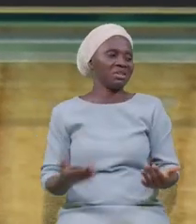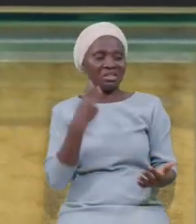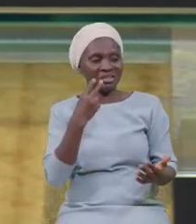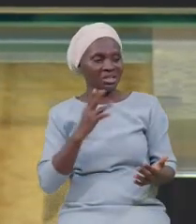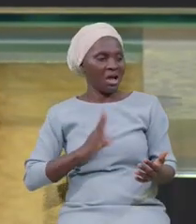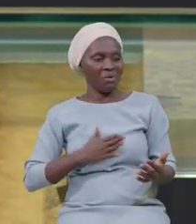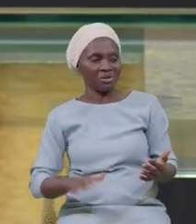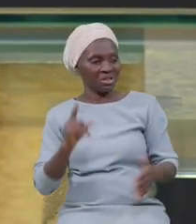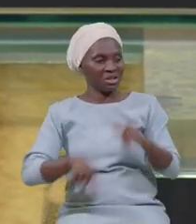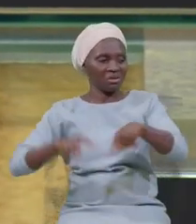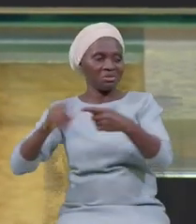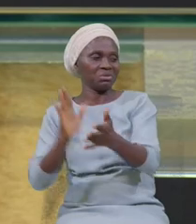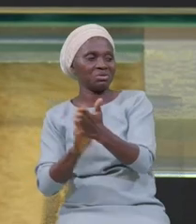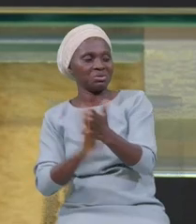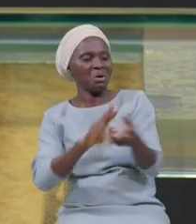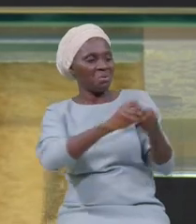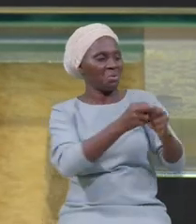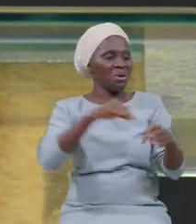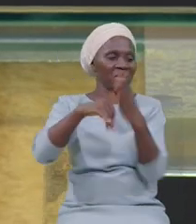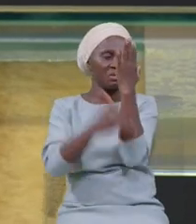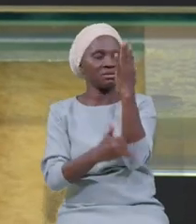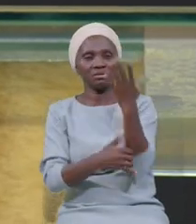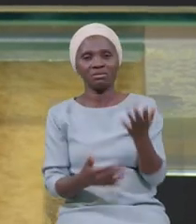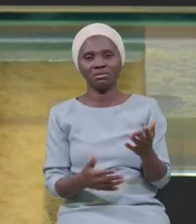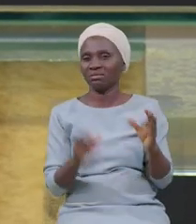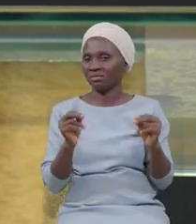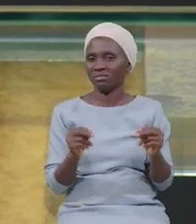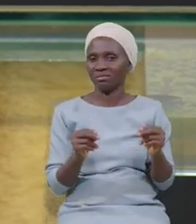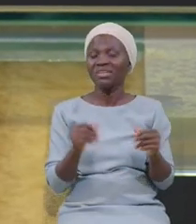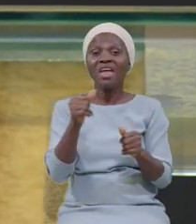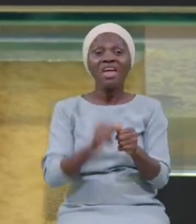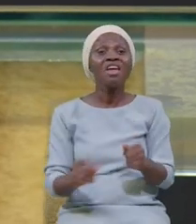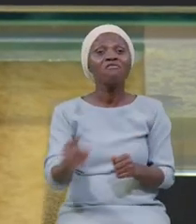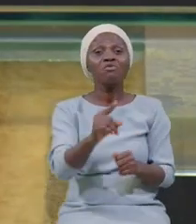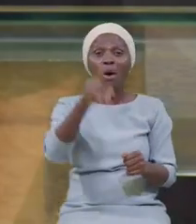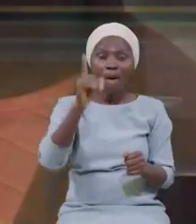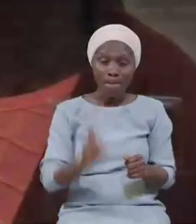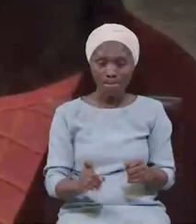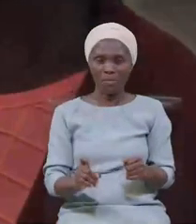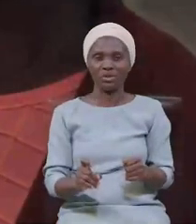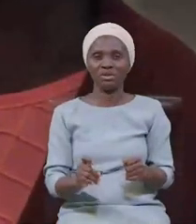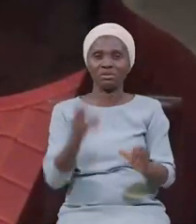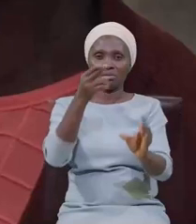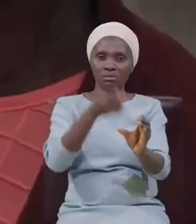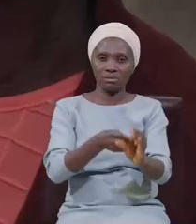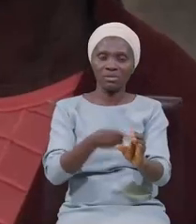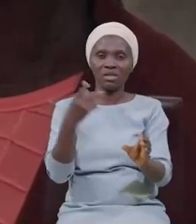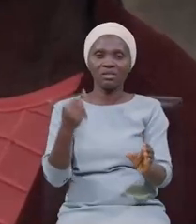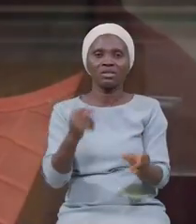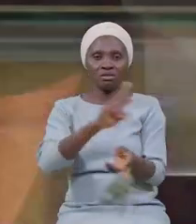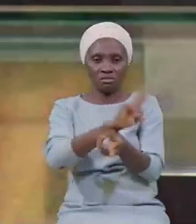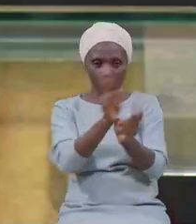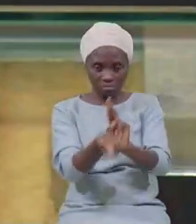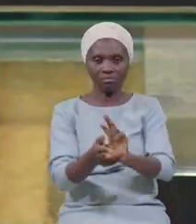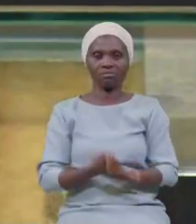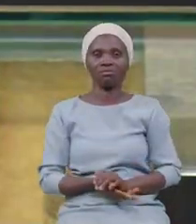ceci et cela. Tout le monde doit prendre part à la repentance. Et la bonne chose est que cela va commencer